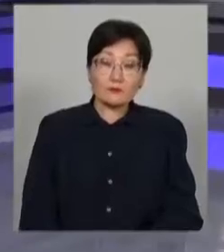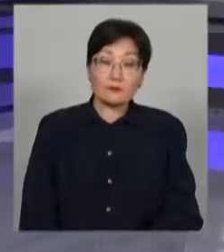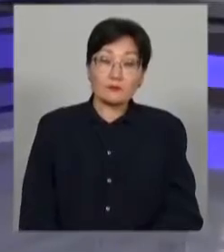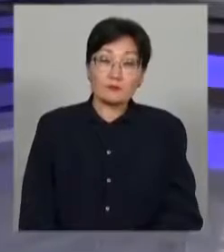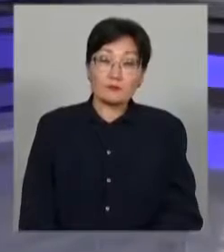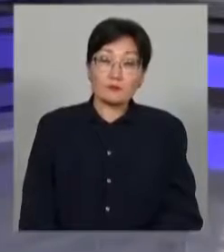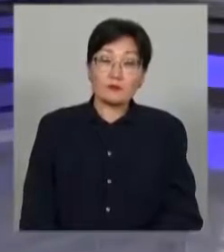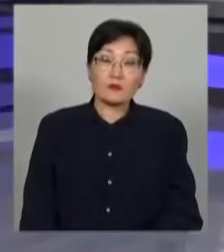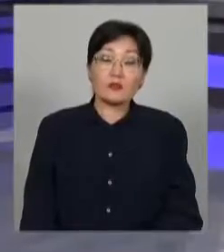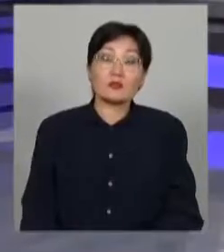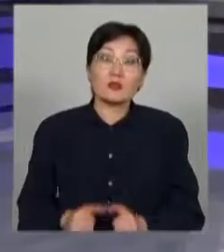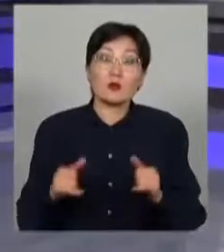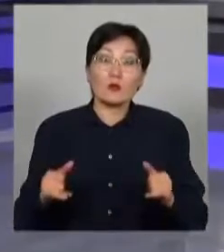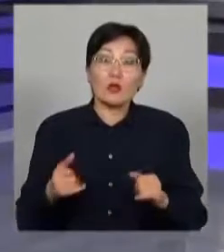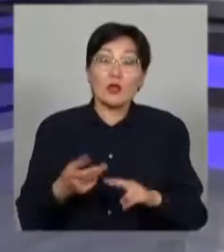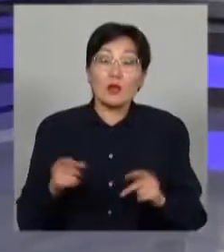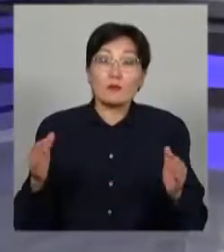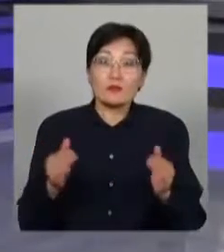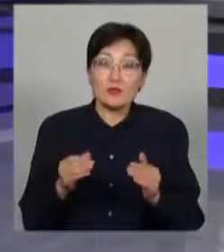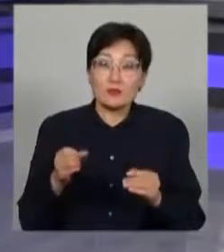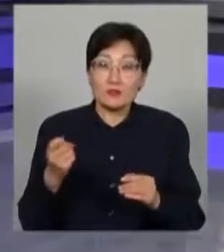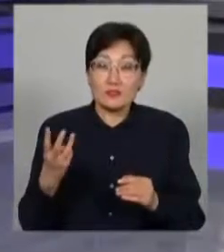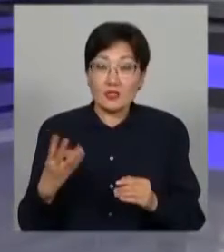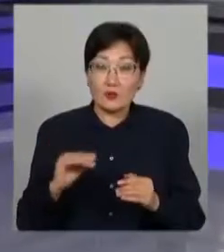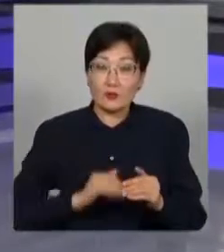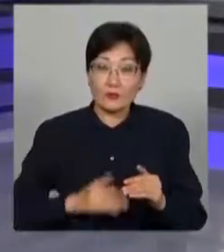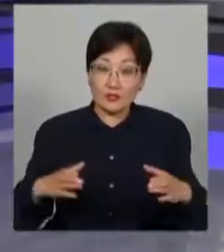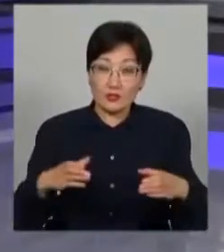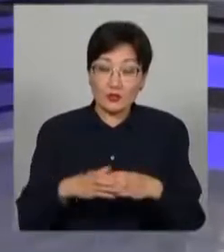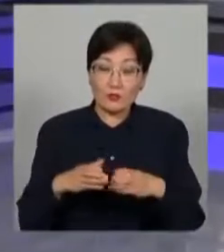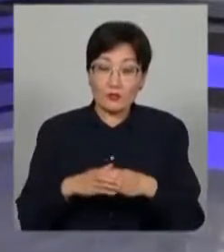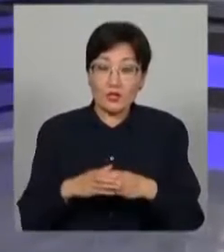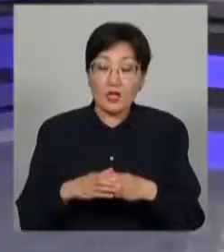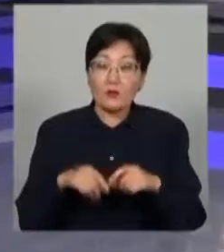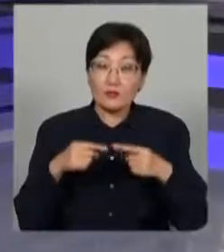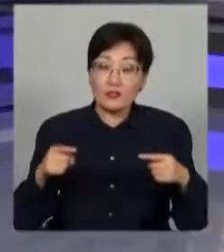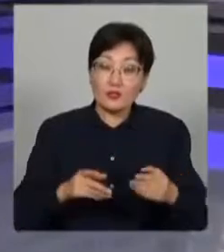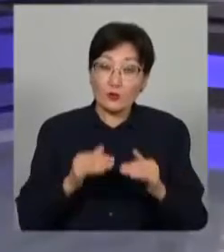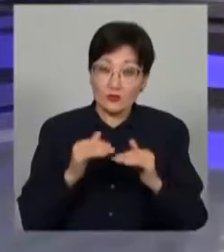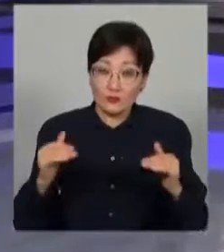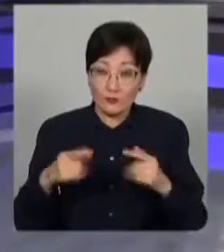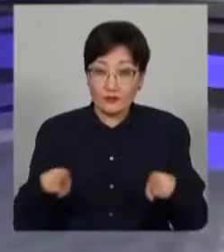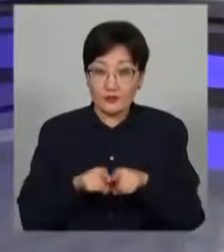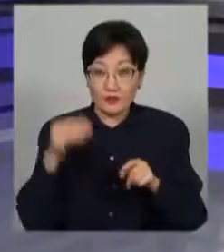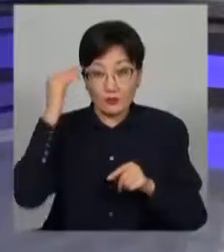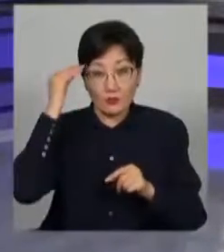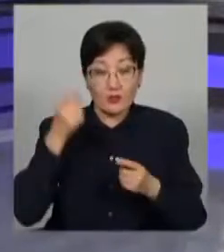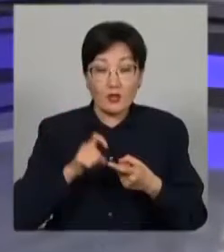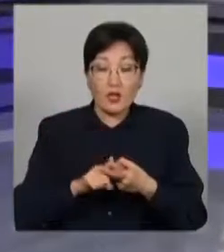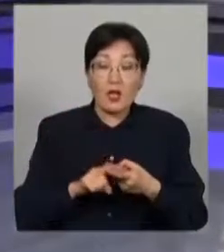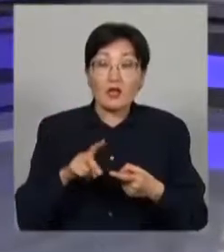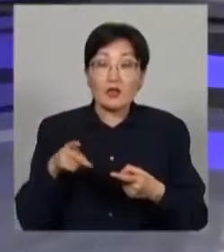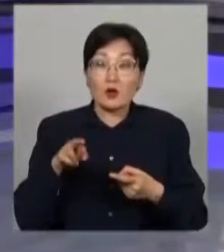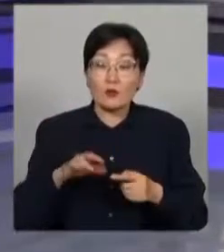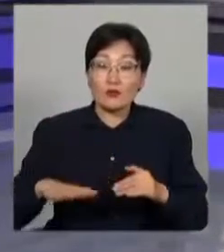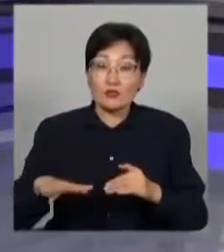тенденция доминирования малого количества фирм набирает обороты на разных уровнях такое мнение касательно олигополия